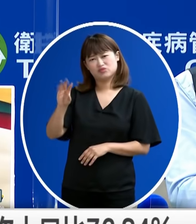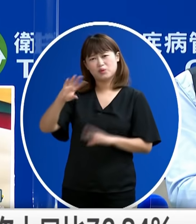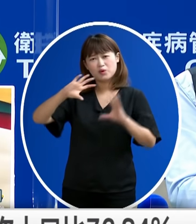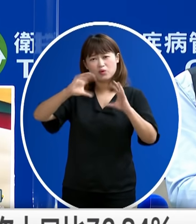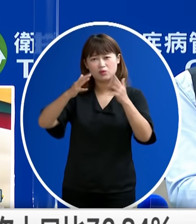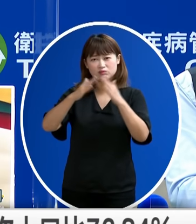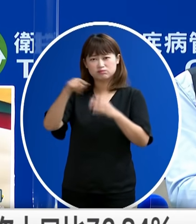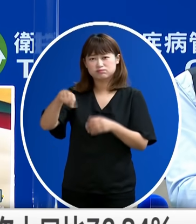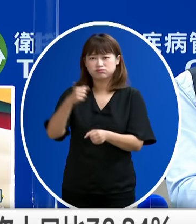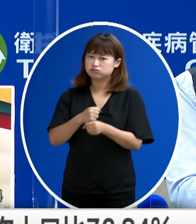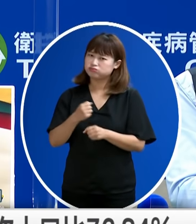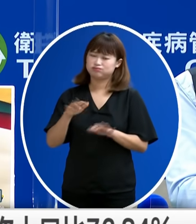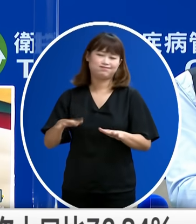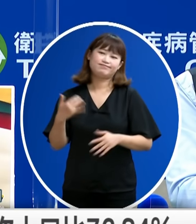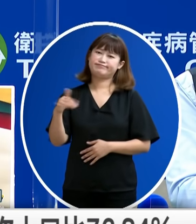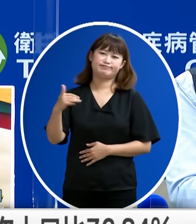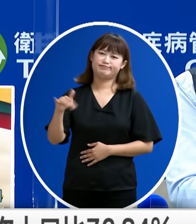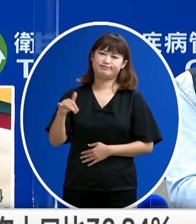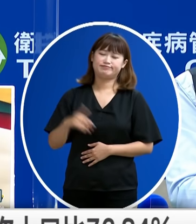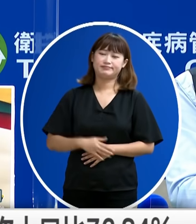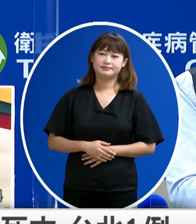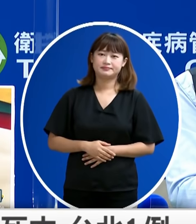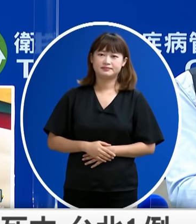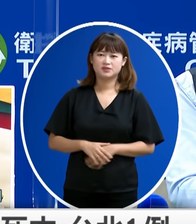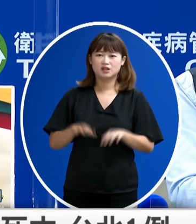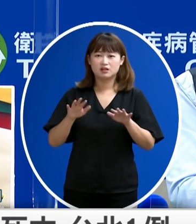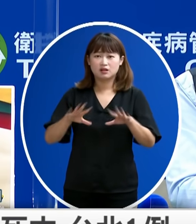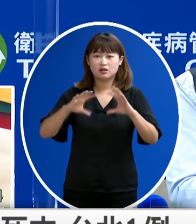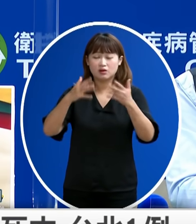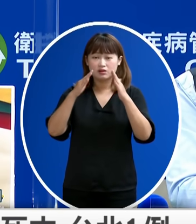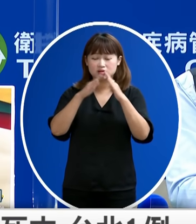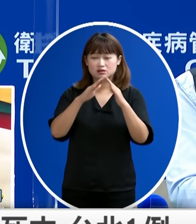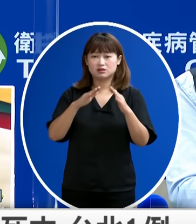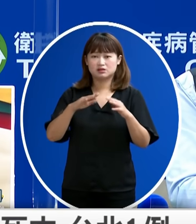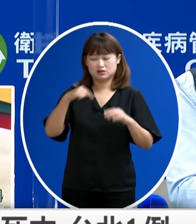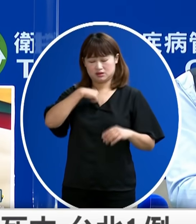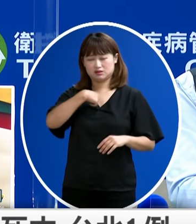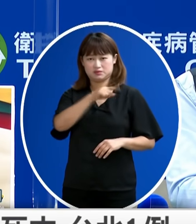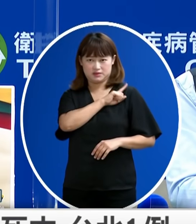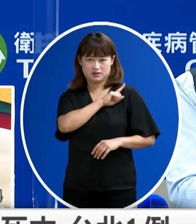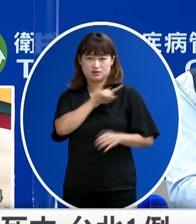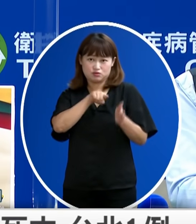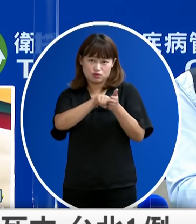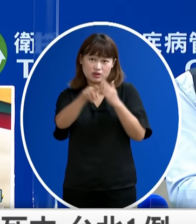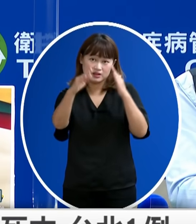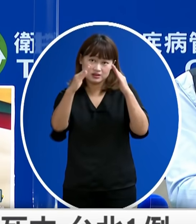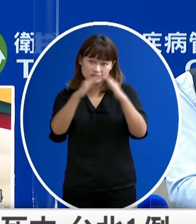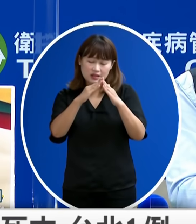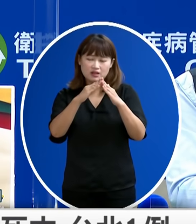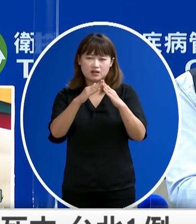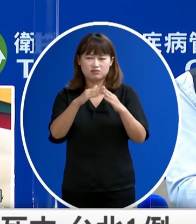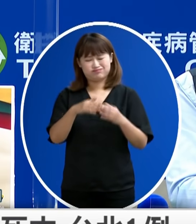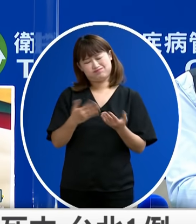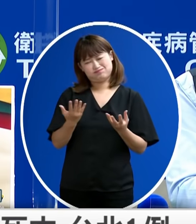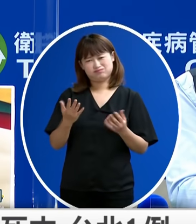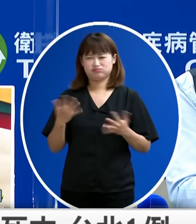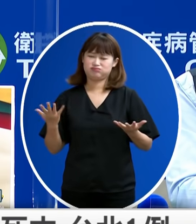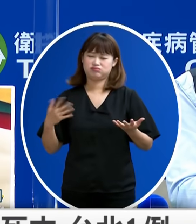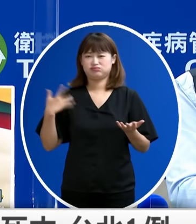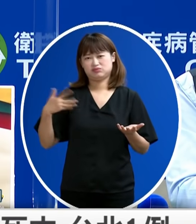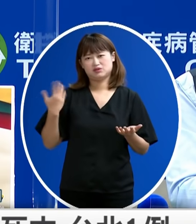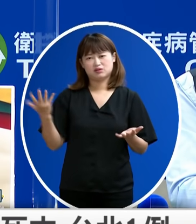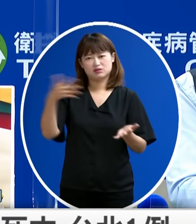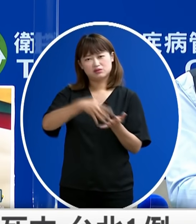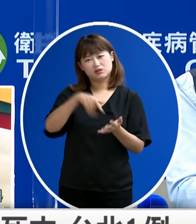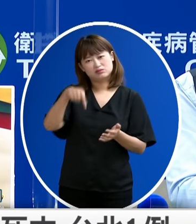样做啊。那好像国内的专家也不是很认同。那我们看看他的想法跟他带来的意义是什么，可能要